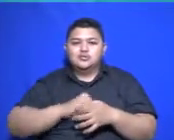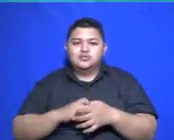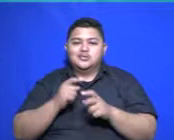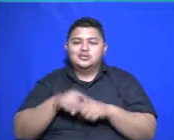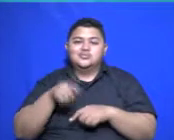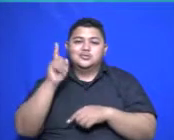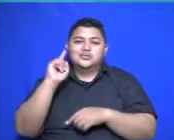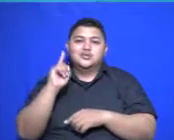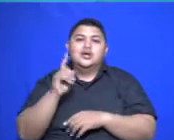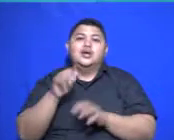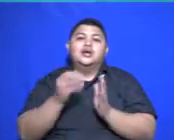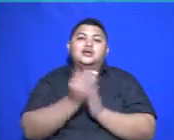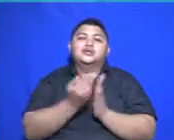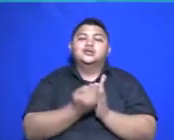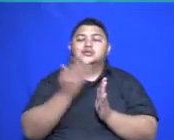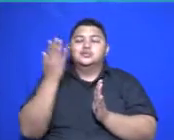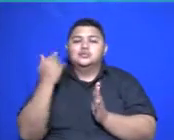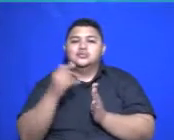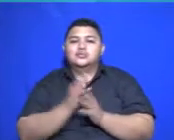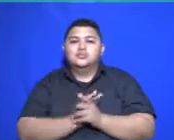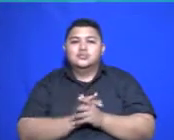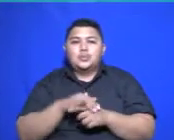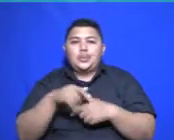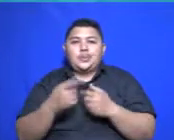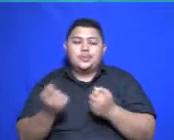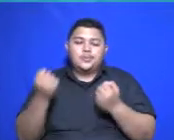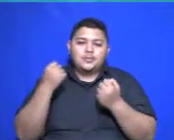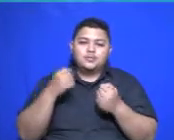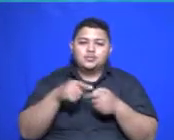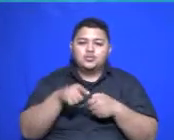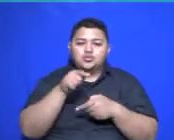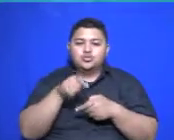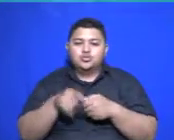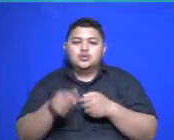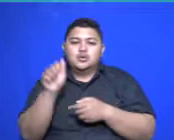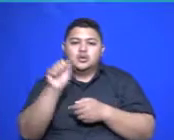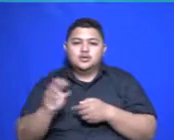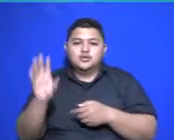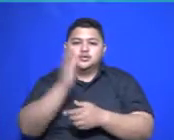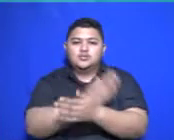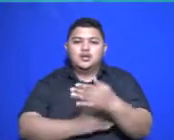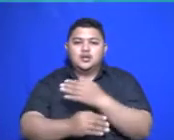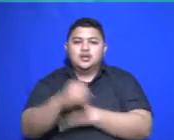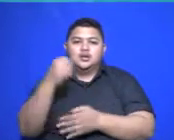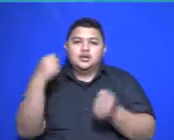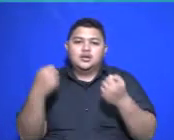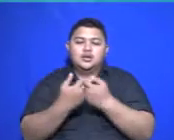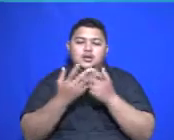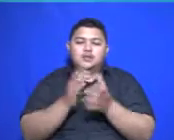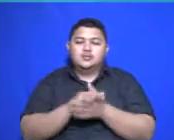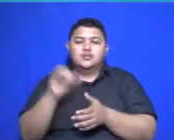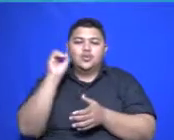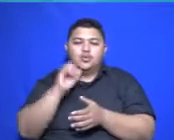itu dilanjutkan dengan keberhasilan dalam menyelenggarakan ASEAN Para Games pada awal